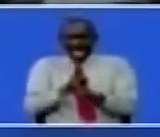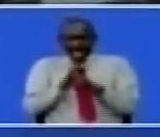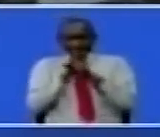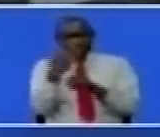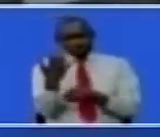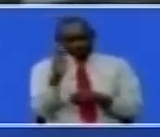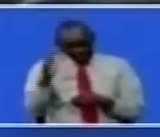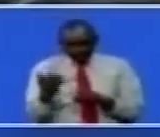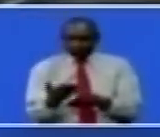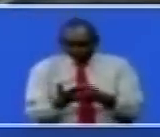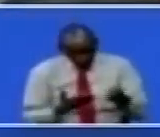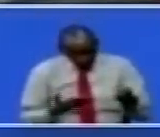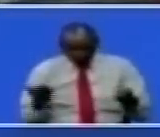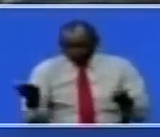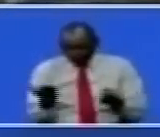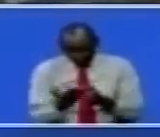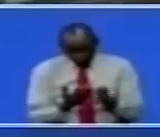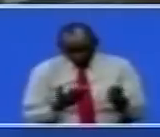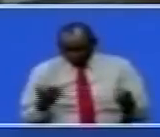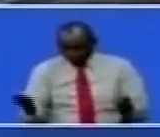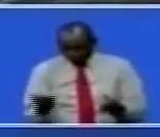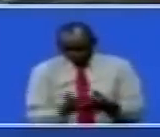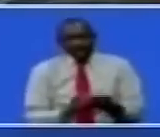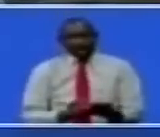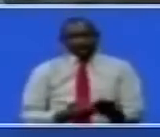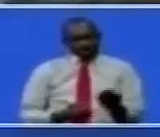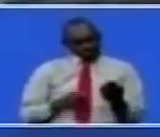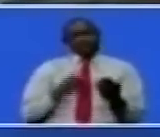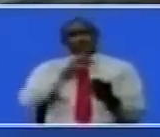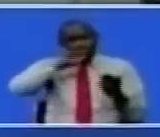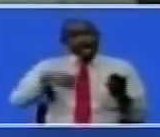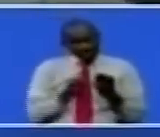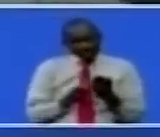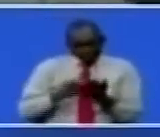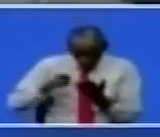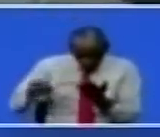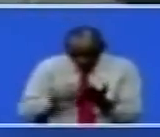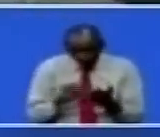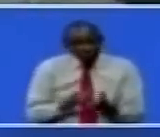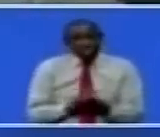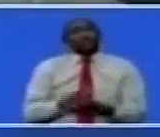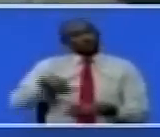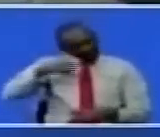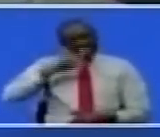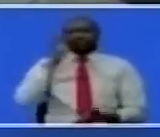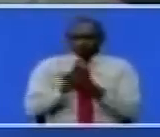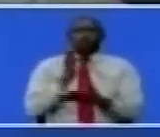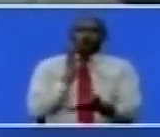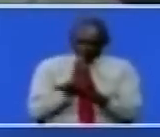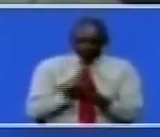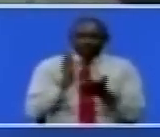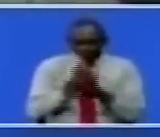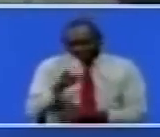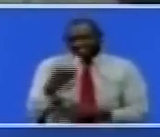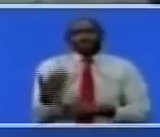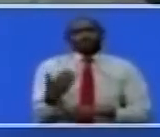stakabadhi zake ziliangaliwa upya na baada ya shughuli iliyochukua saa 2 hivi. I want to indeed confirm the fact that the documents